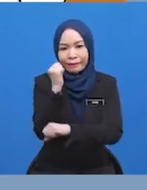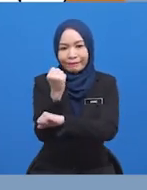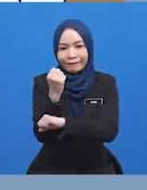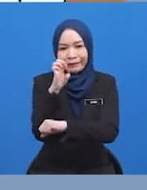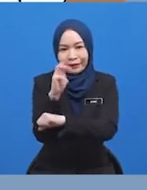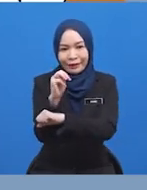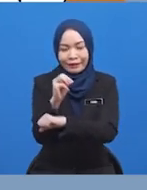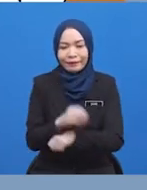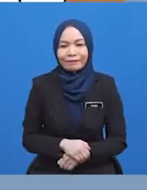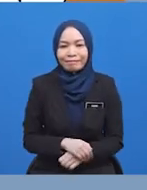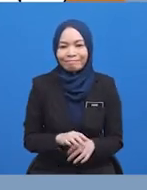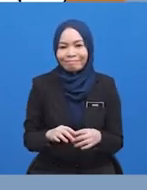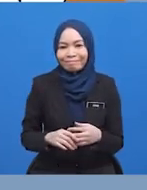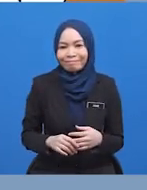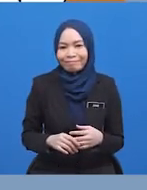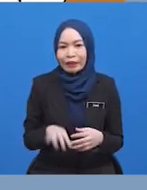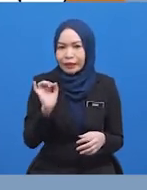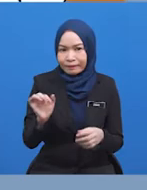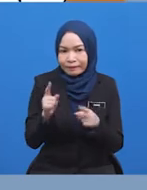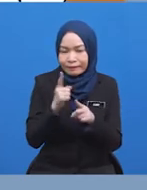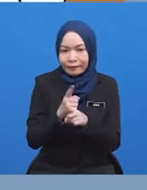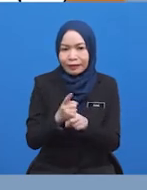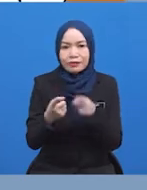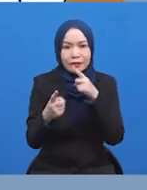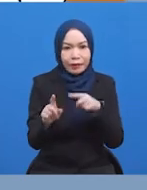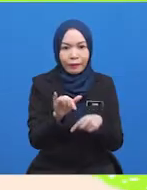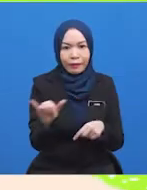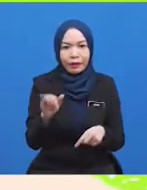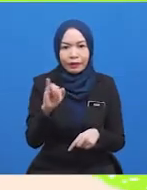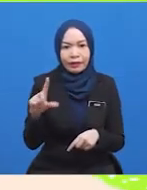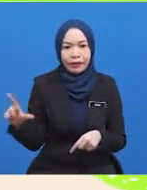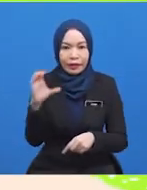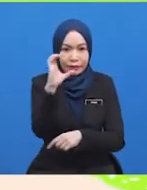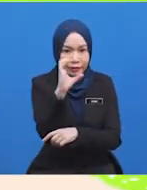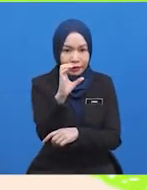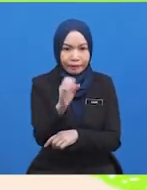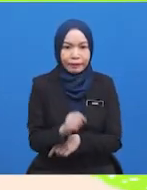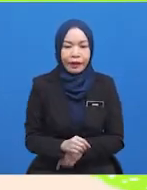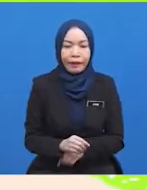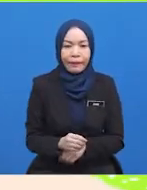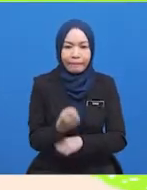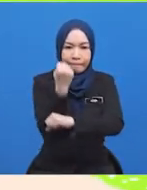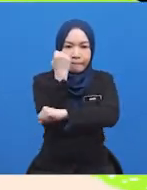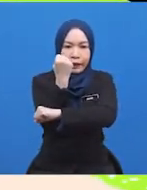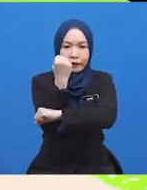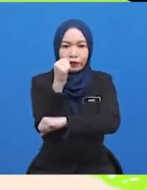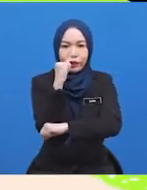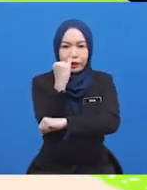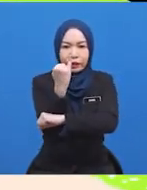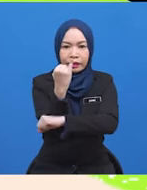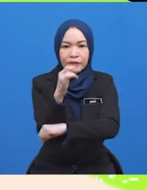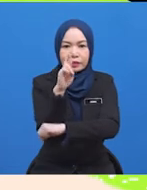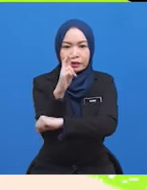Sangat bagus murid-murid. Tepat sekali. Jawapannya ialah C. Batuan igneous